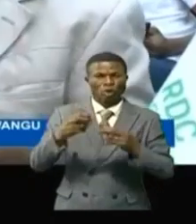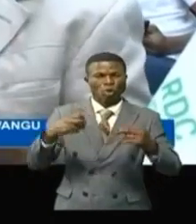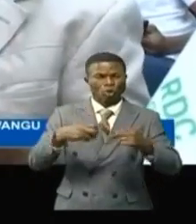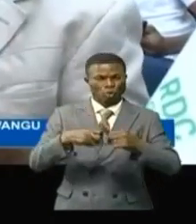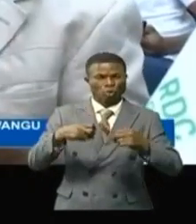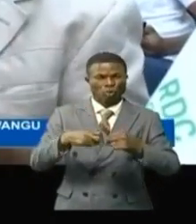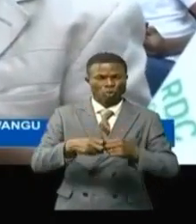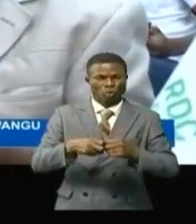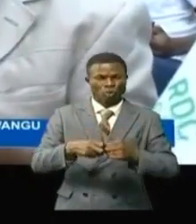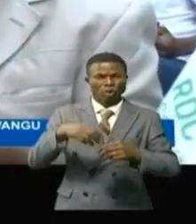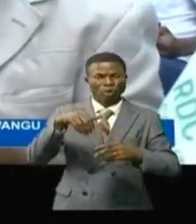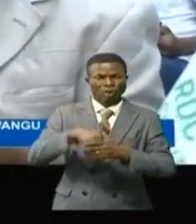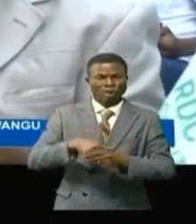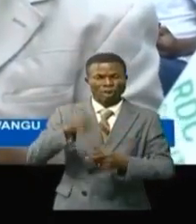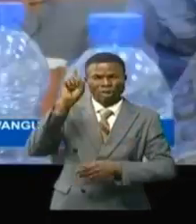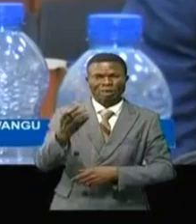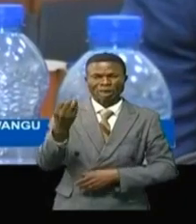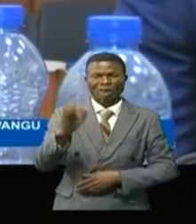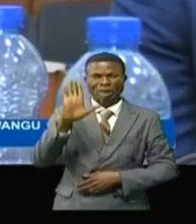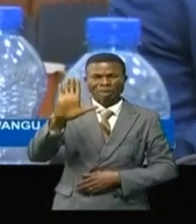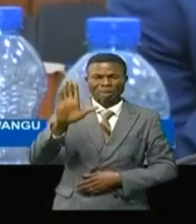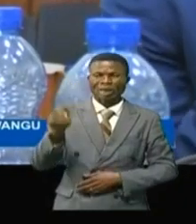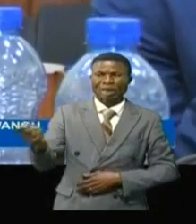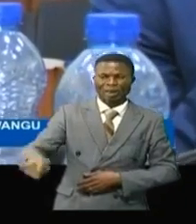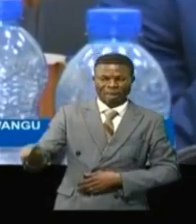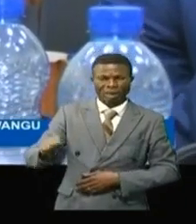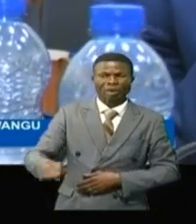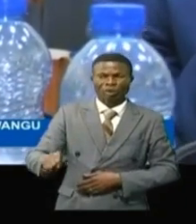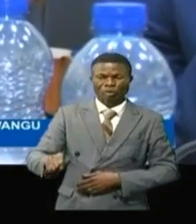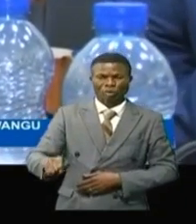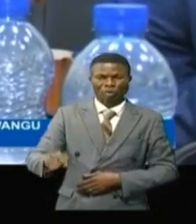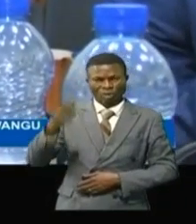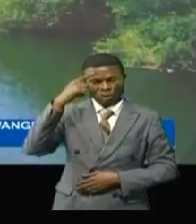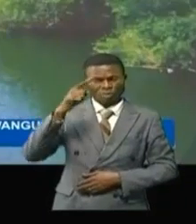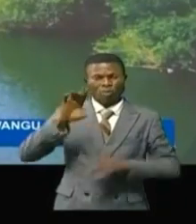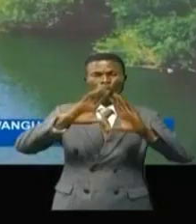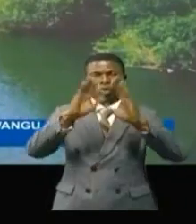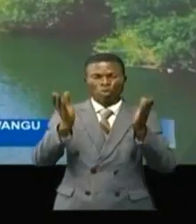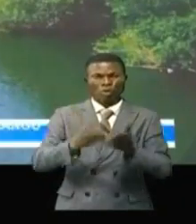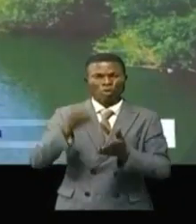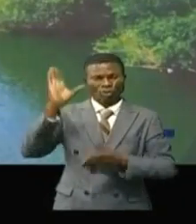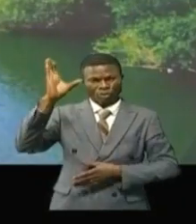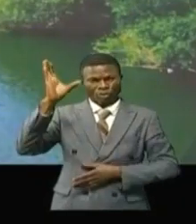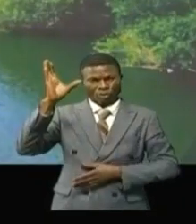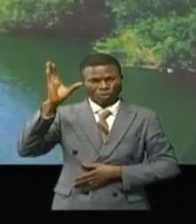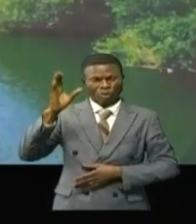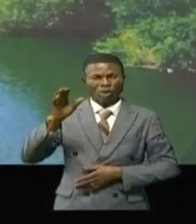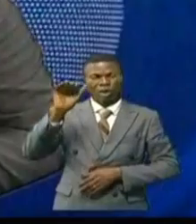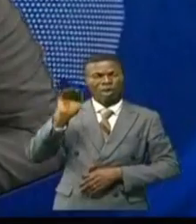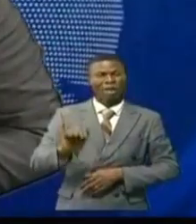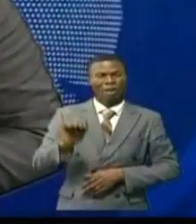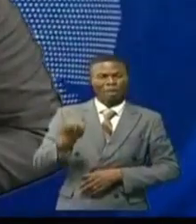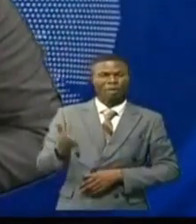énergétique dans les 145 territoires nationaux pour les communautés locales et peuples autochtones.